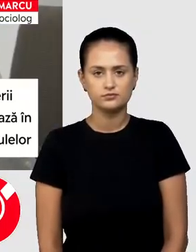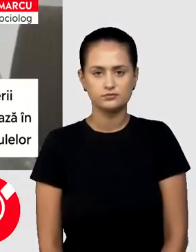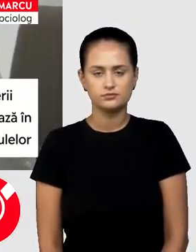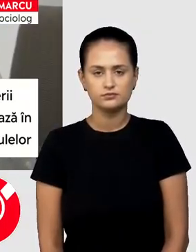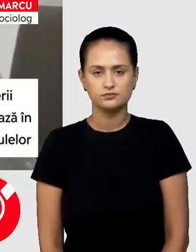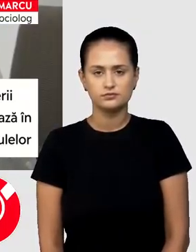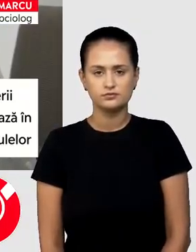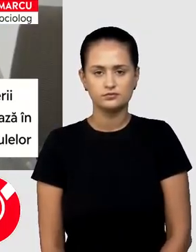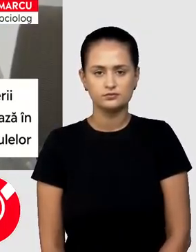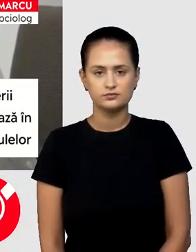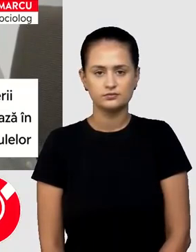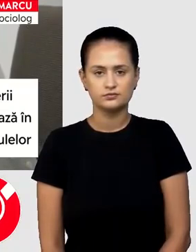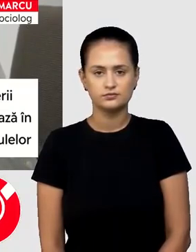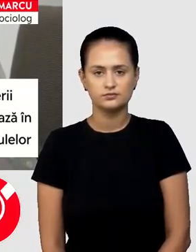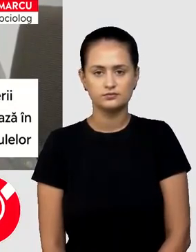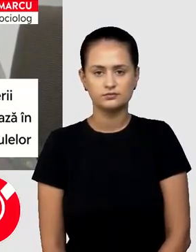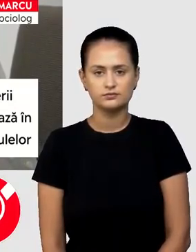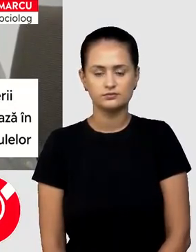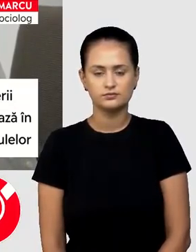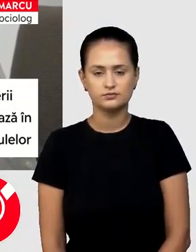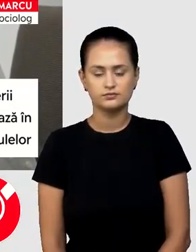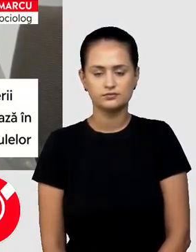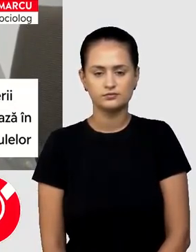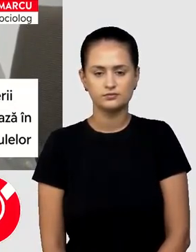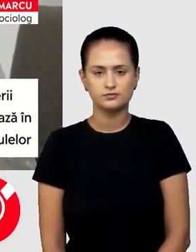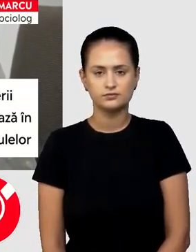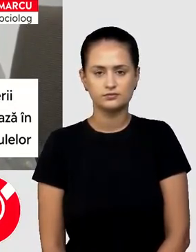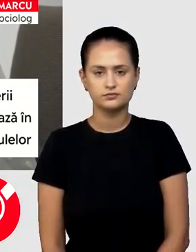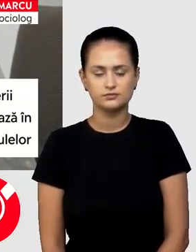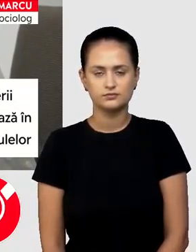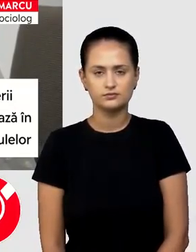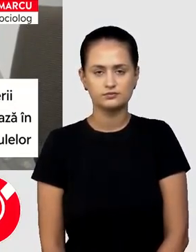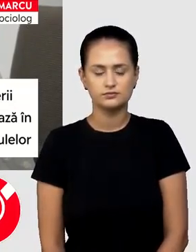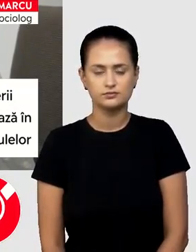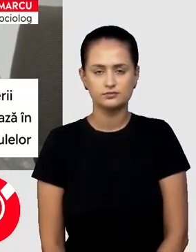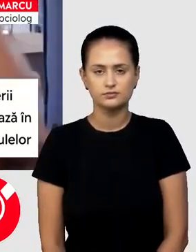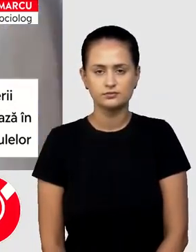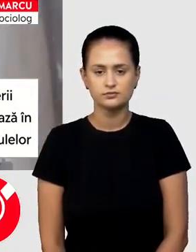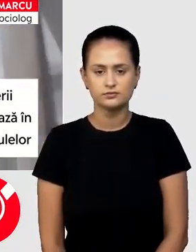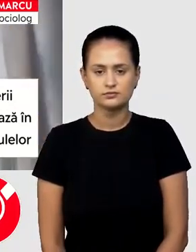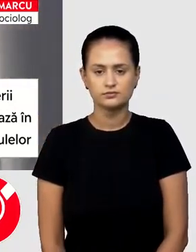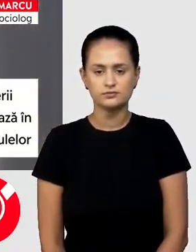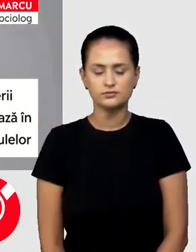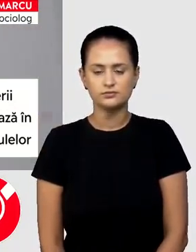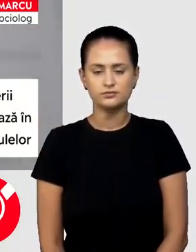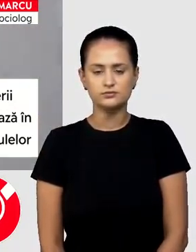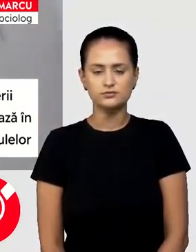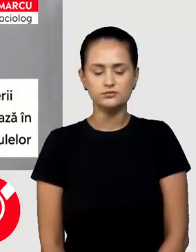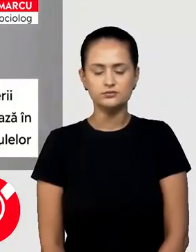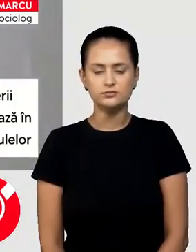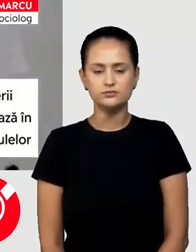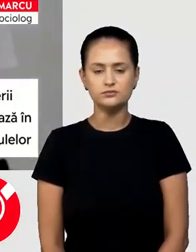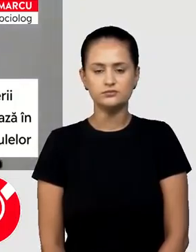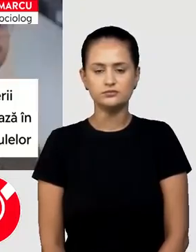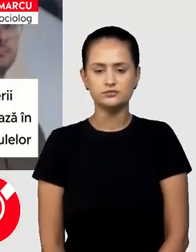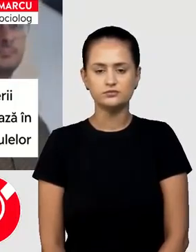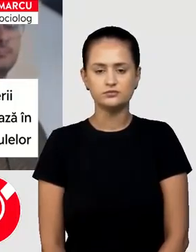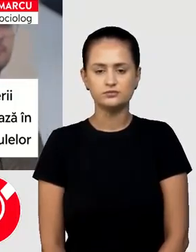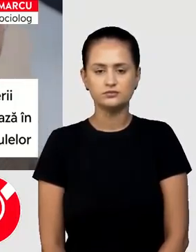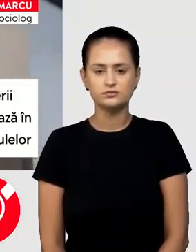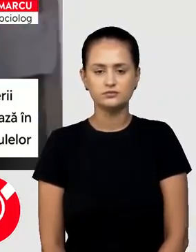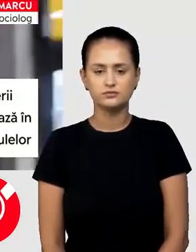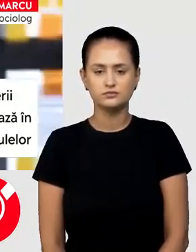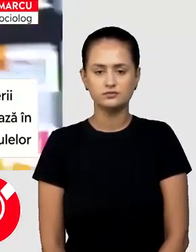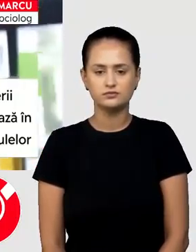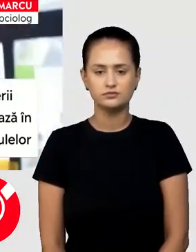surprinși de aceste statistici, cele 4 regiuni care am discutat mai devreme, regiunile de sud și regiunea de centru, sunt și regiunile în care